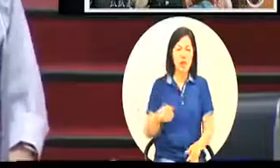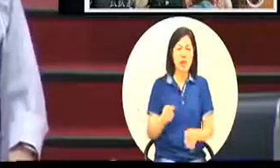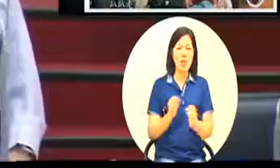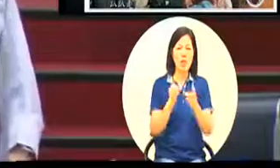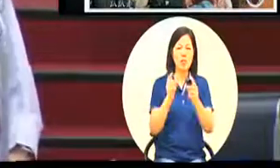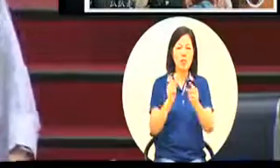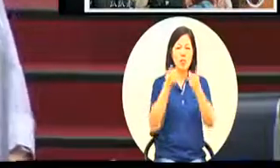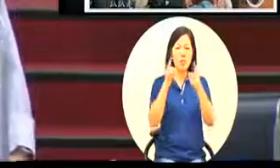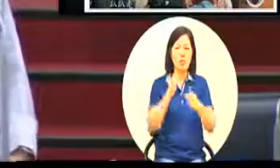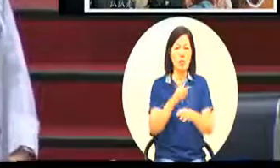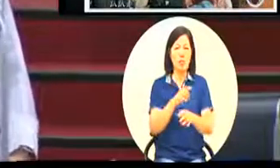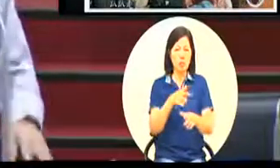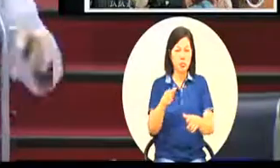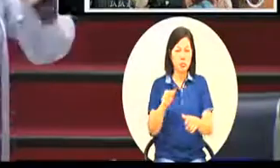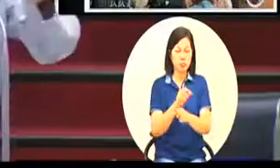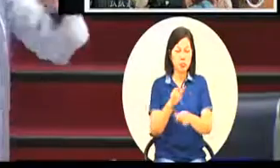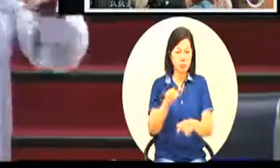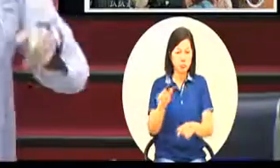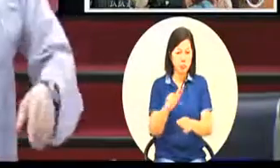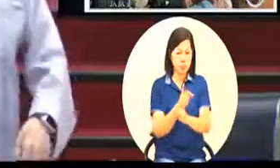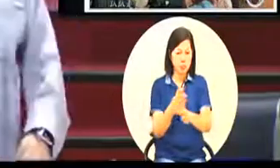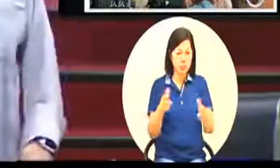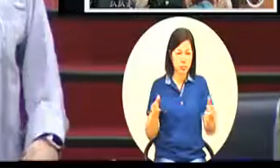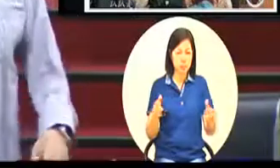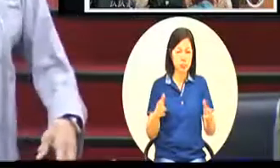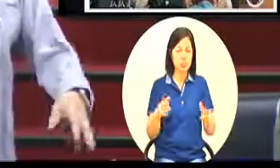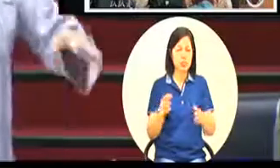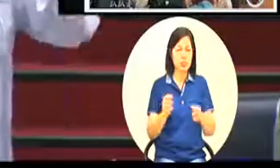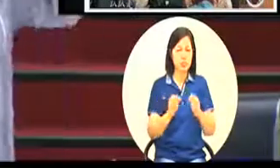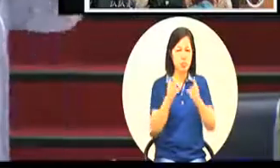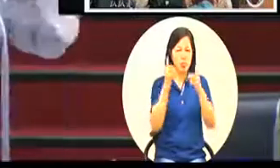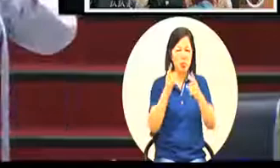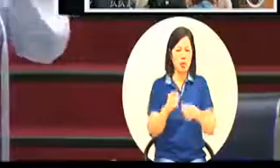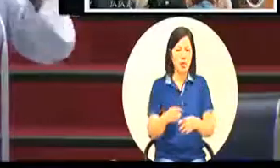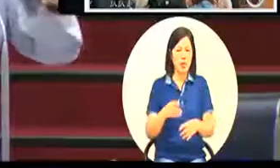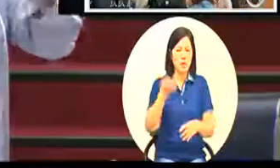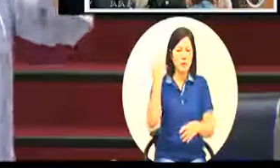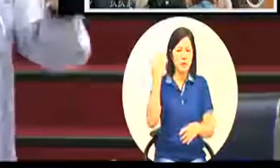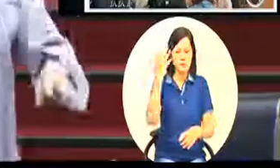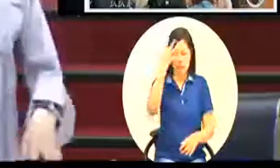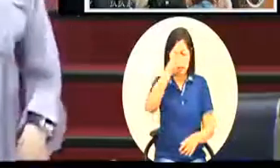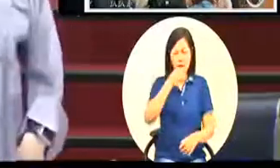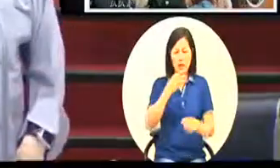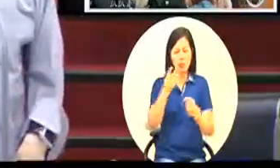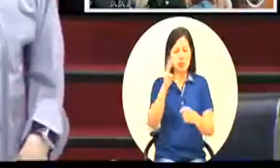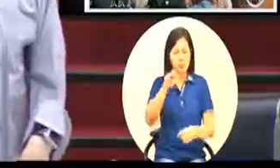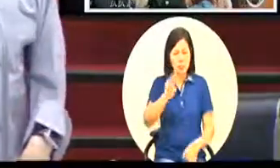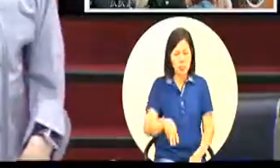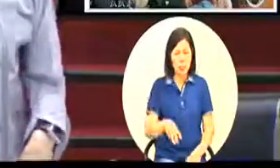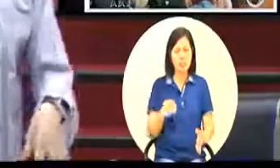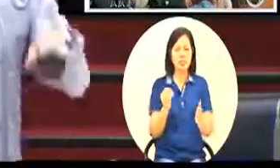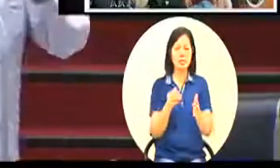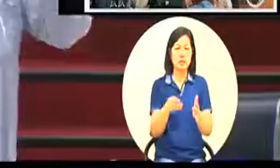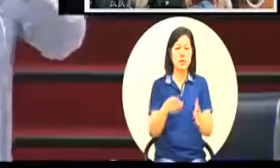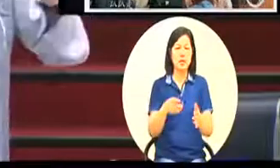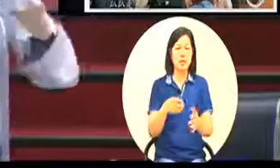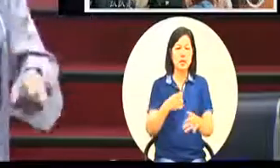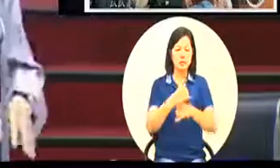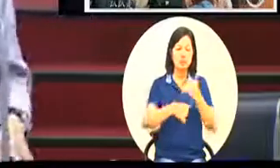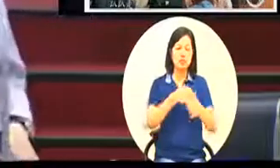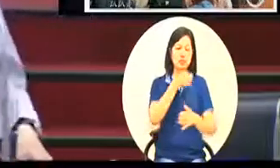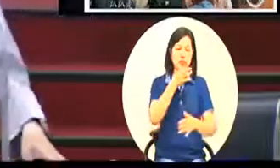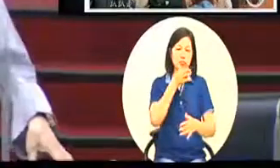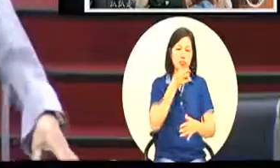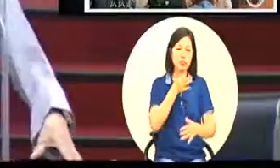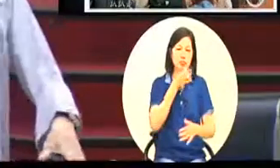来愈贵，当时发三千块，一个老人就会当生活。遐个老人感染较紧啦，遐个老人就